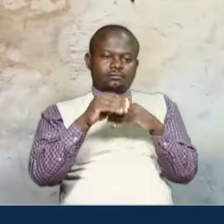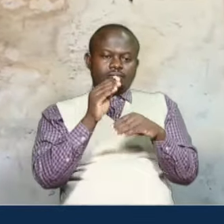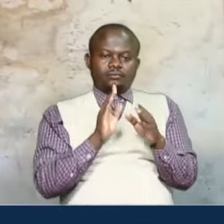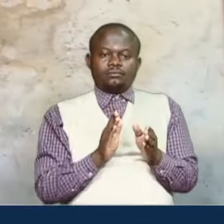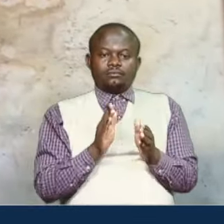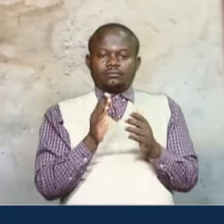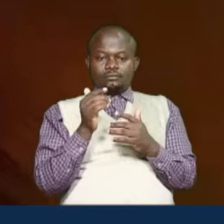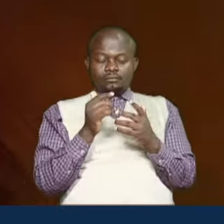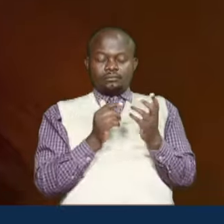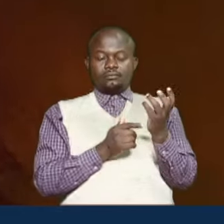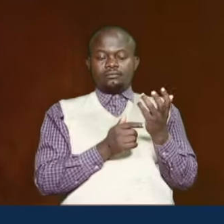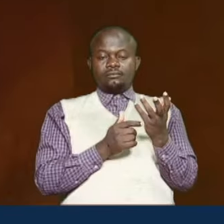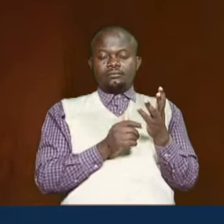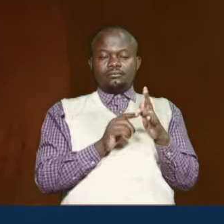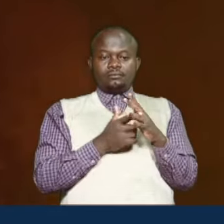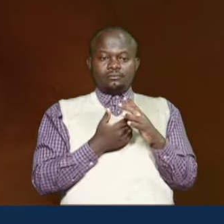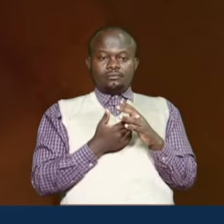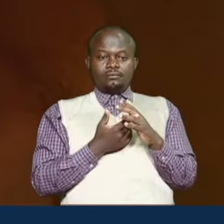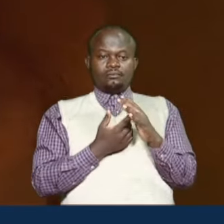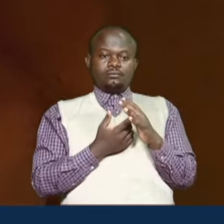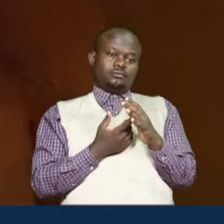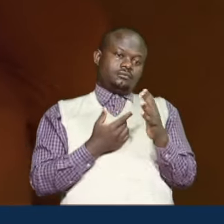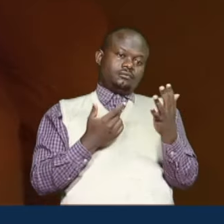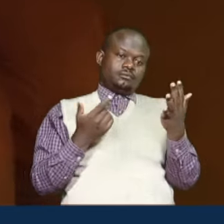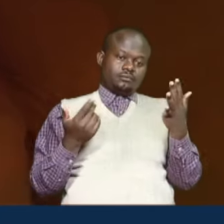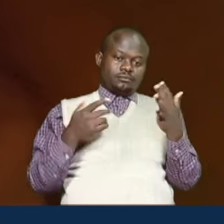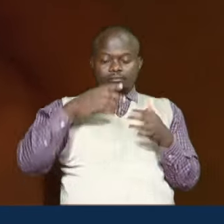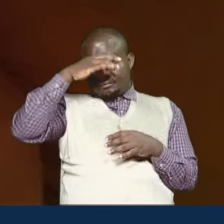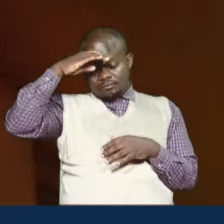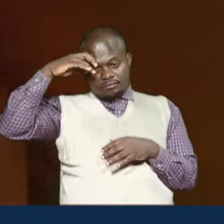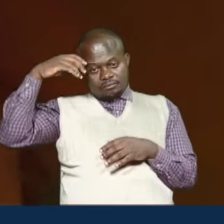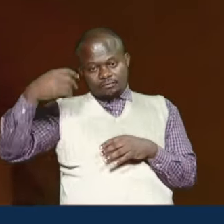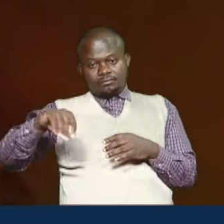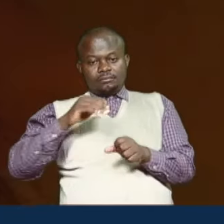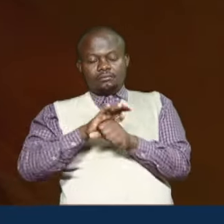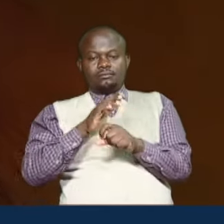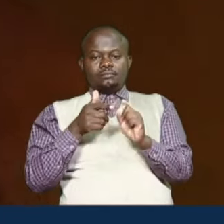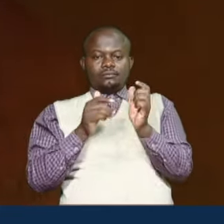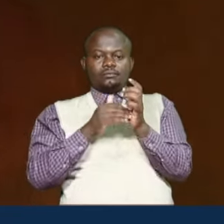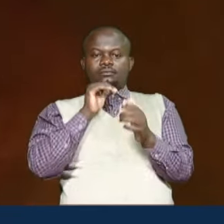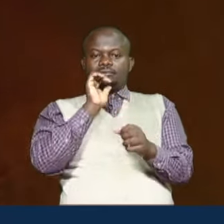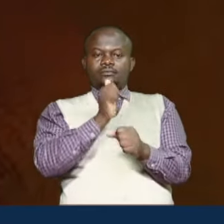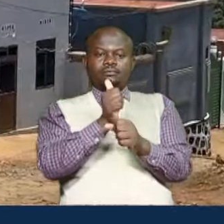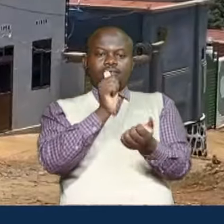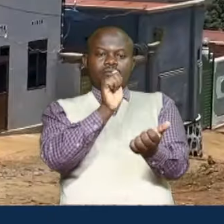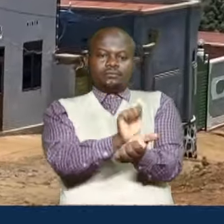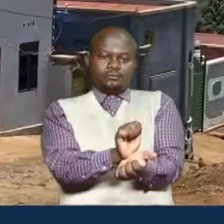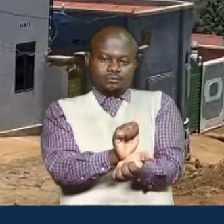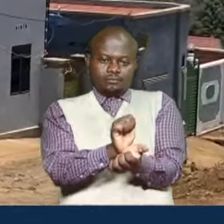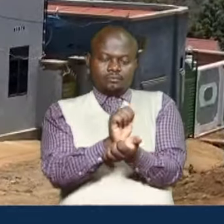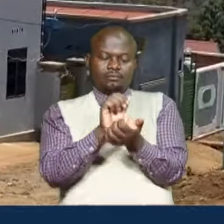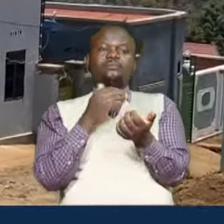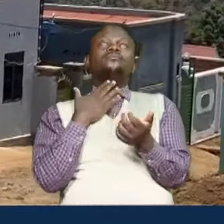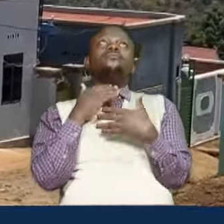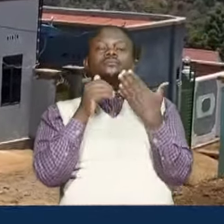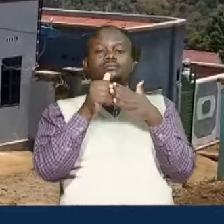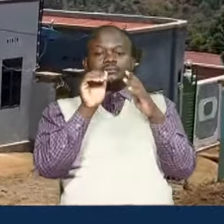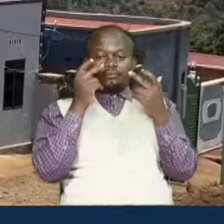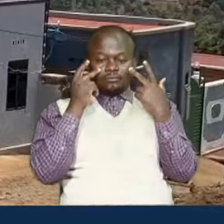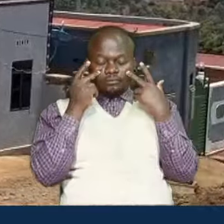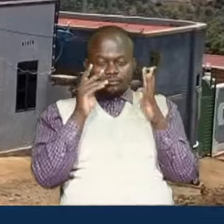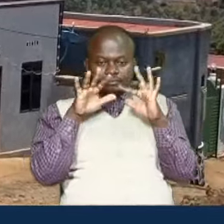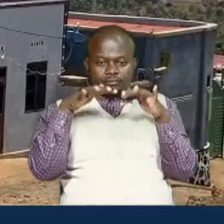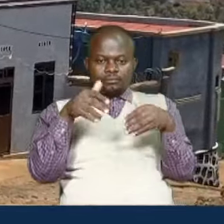ubuconco, ku buryo gutangira buri gicuruzwa inyemezabuguzi ngo bibagora cyane kandi utabikoze akabihanirwa. Bifuza ko harebwa uko bajya batanga